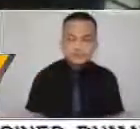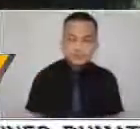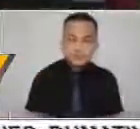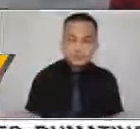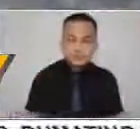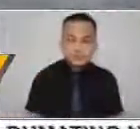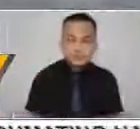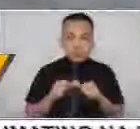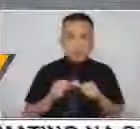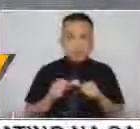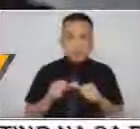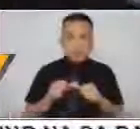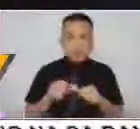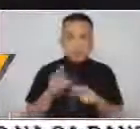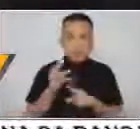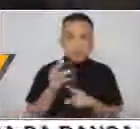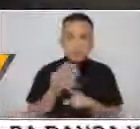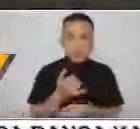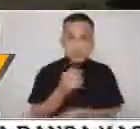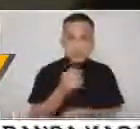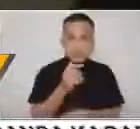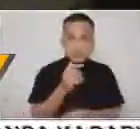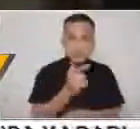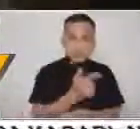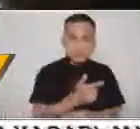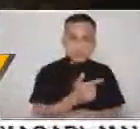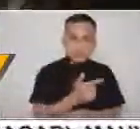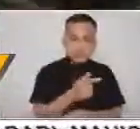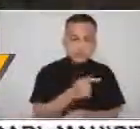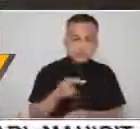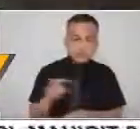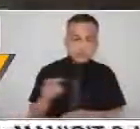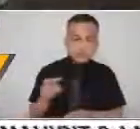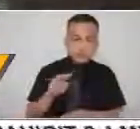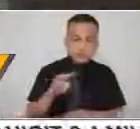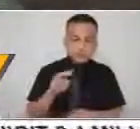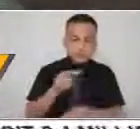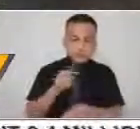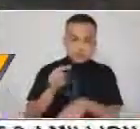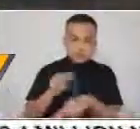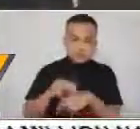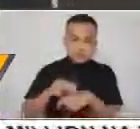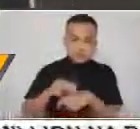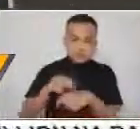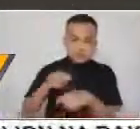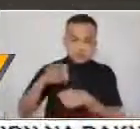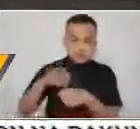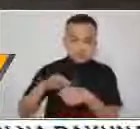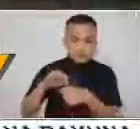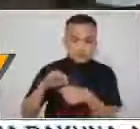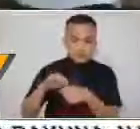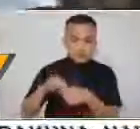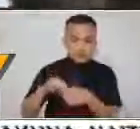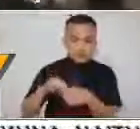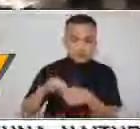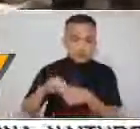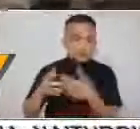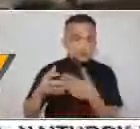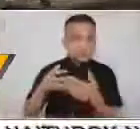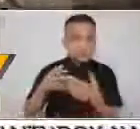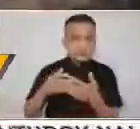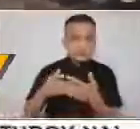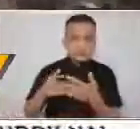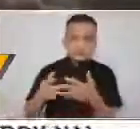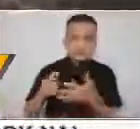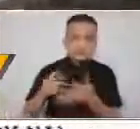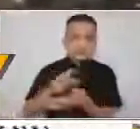boboto at maengganyo ang mga botante na lumabas at makapamili ng mga susunod na lider ng bansa. At dahil tuloy pa rin ang banta ng COVID,